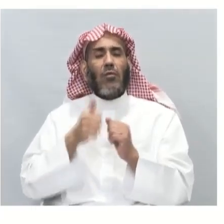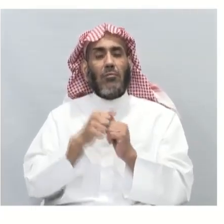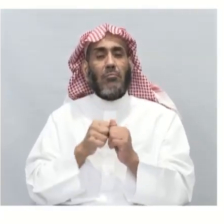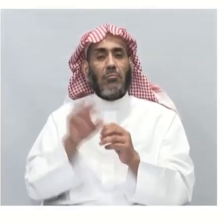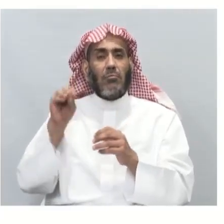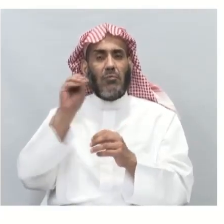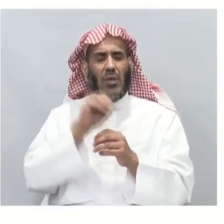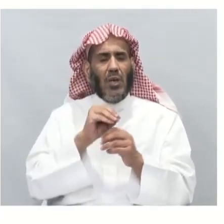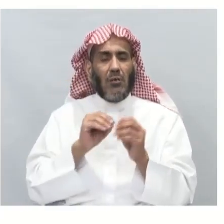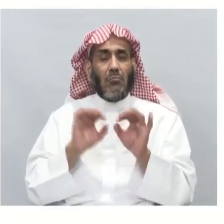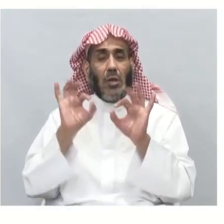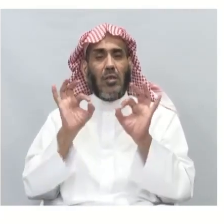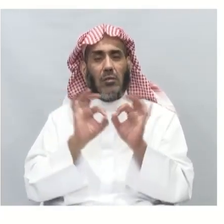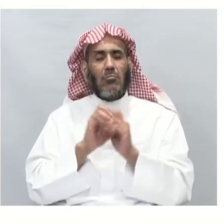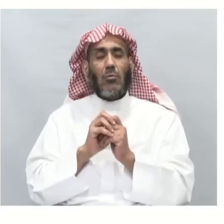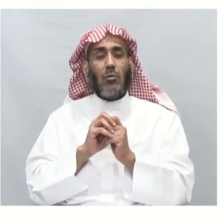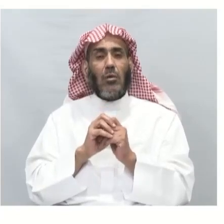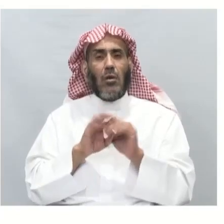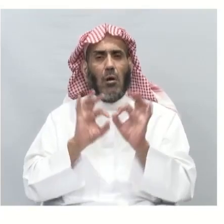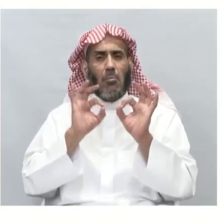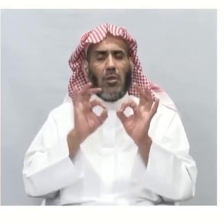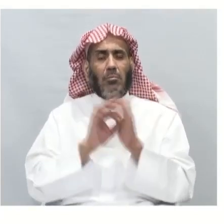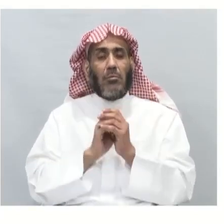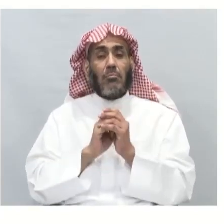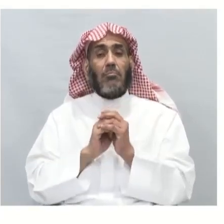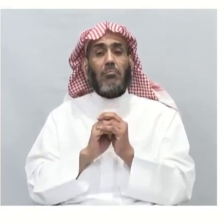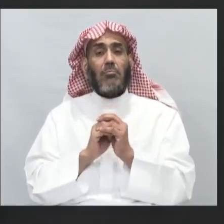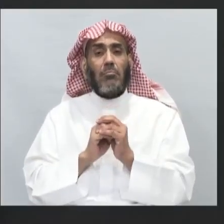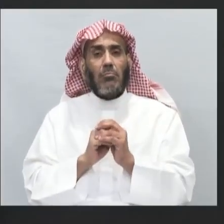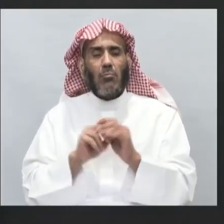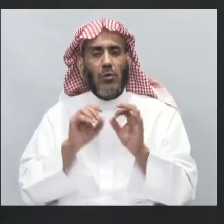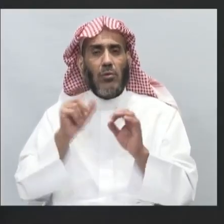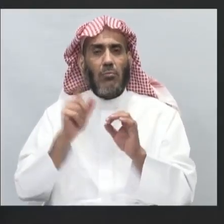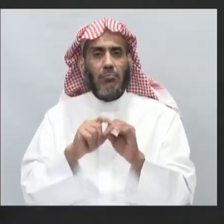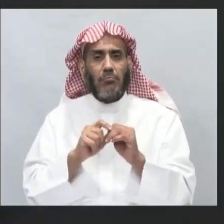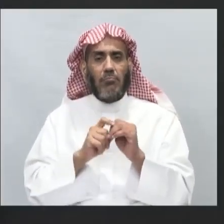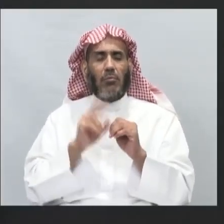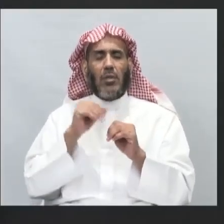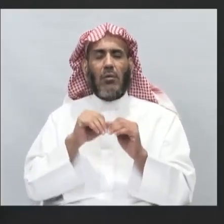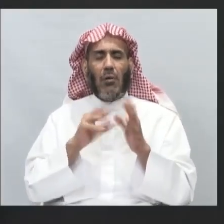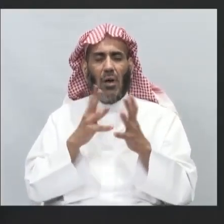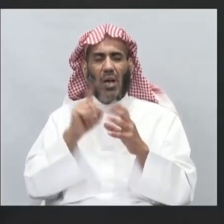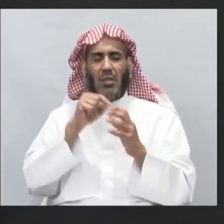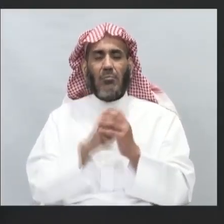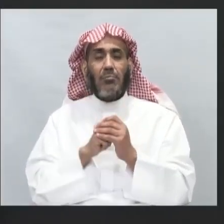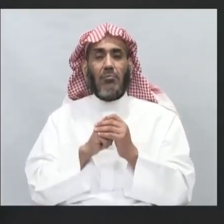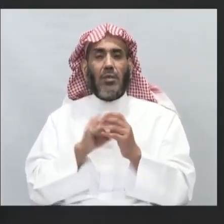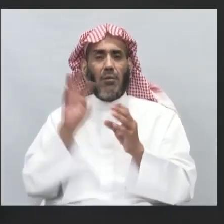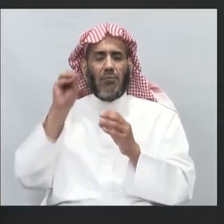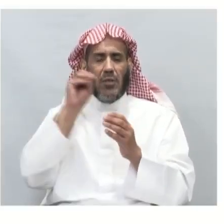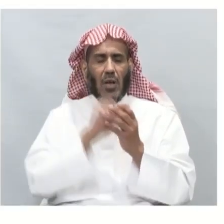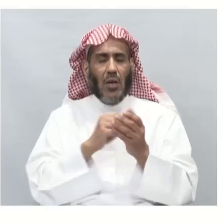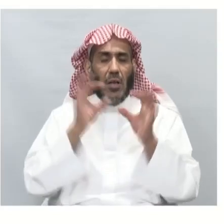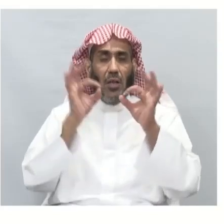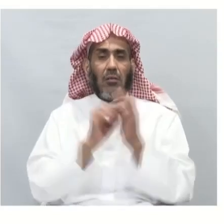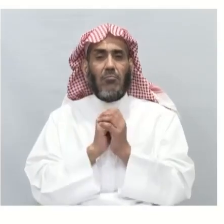في نقلك للايات ان تنقلها على الوجه الاتم والنحو الاكمل والصواب حتى لا يقع منك خطا في نقلك